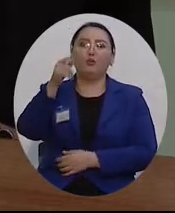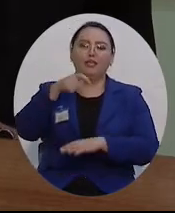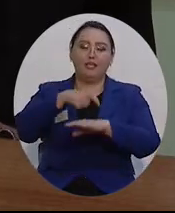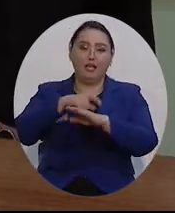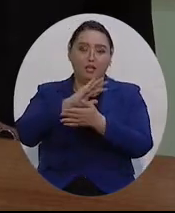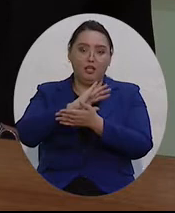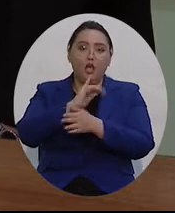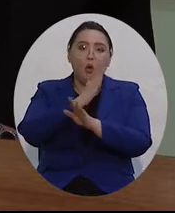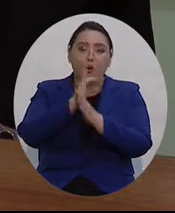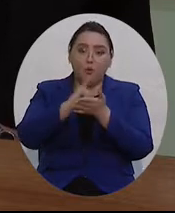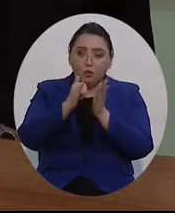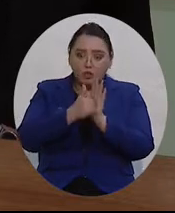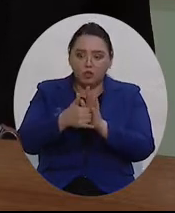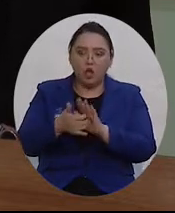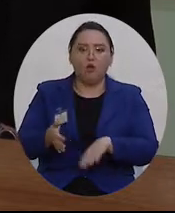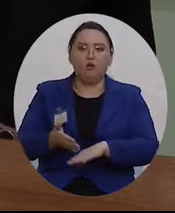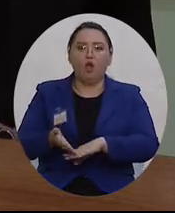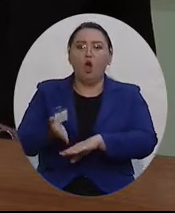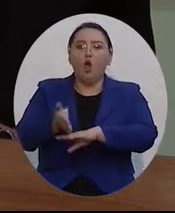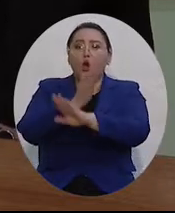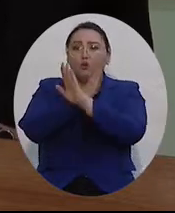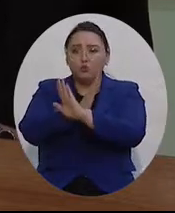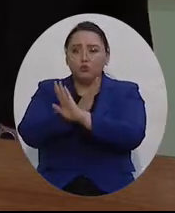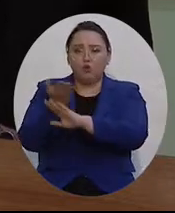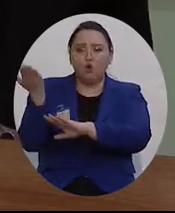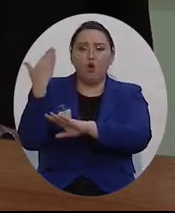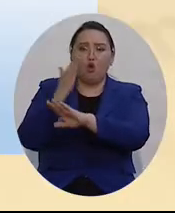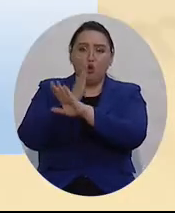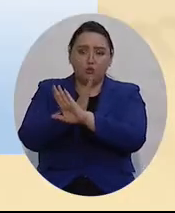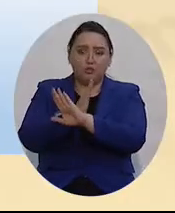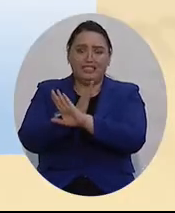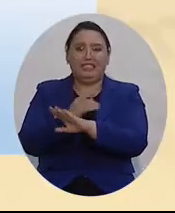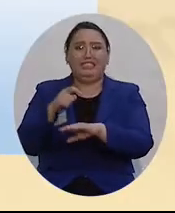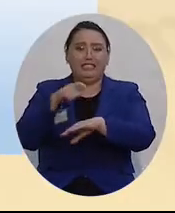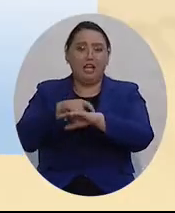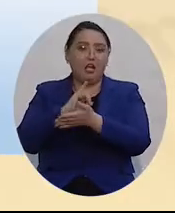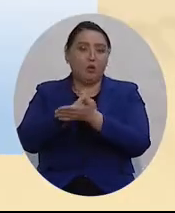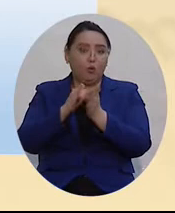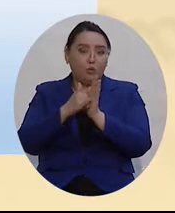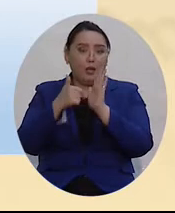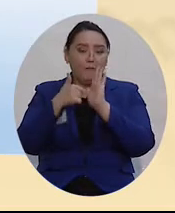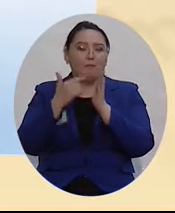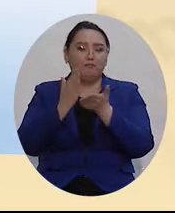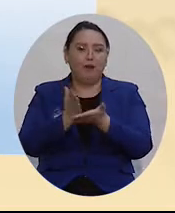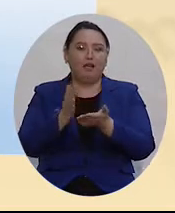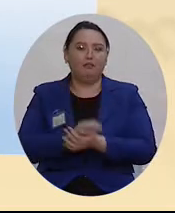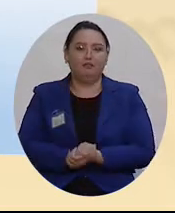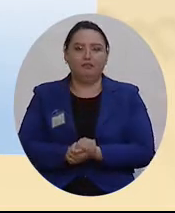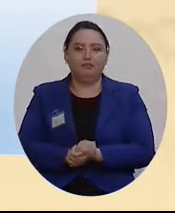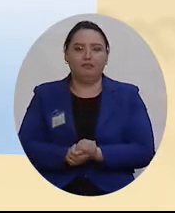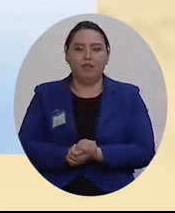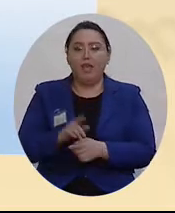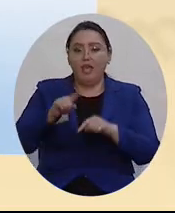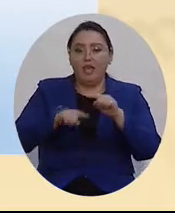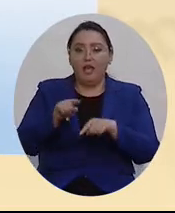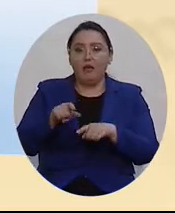За өнгөрсөн цагийн утга гарч байна. За тэгвэл одоо цаг, ирээдүйн цаг, өнгөрсөн цагаас аль цаг нь утга ялгаж байна вэ гэдгийг